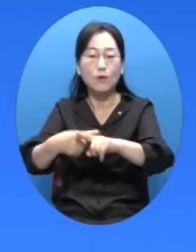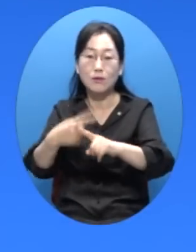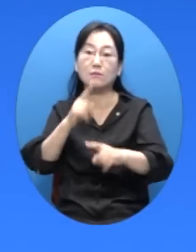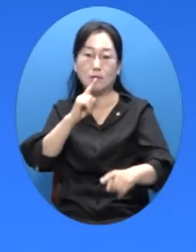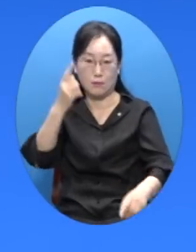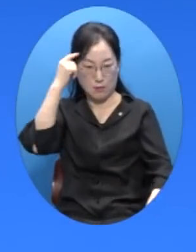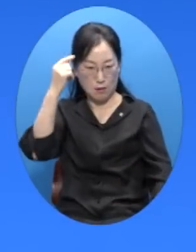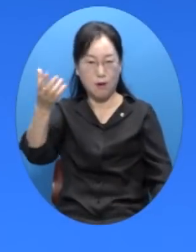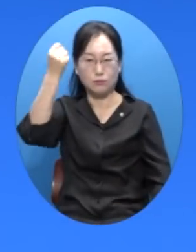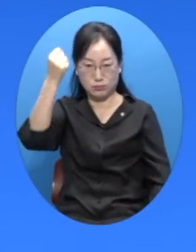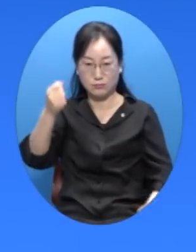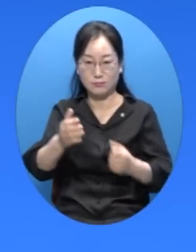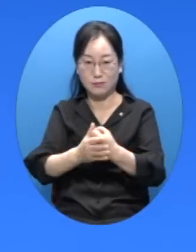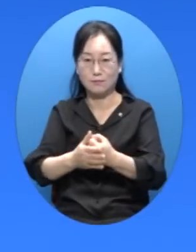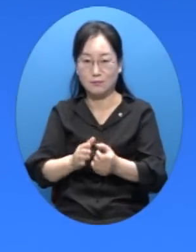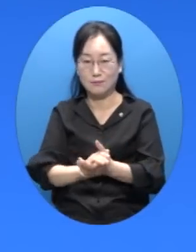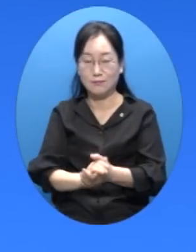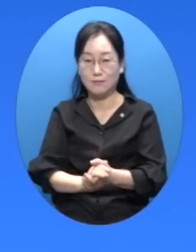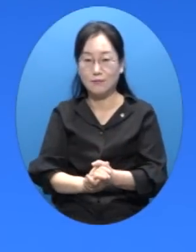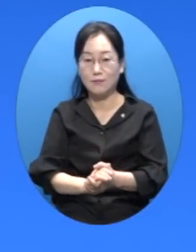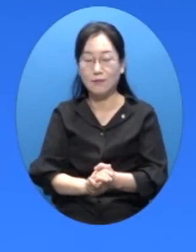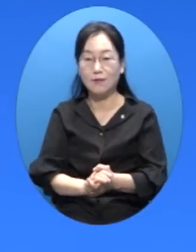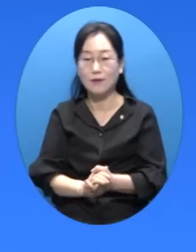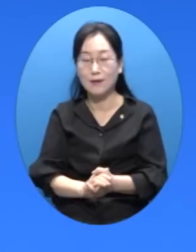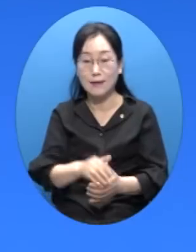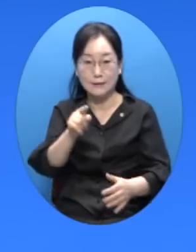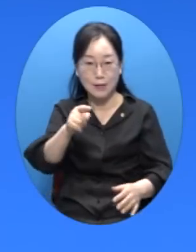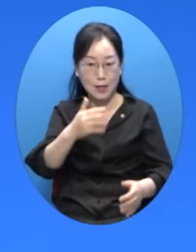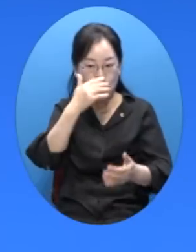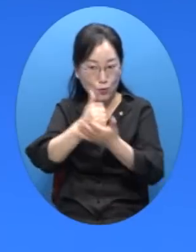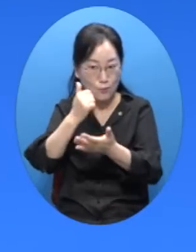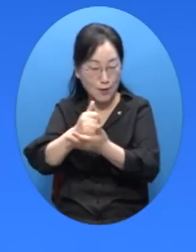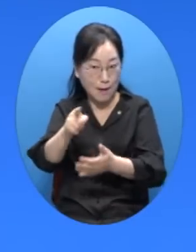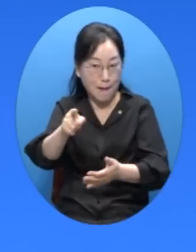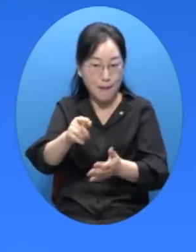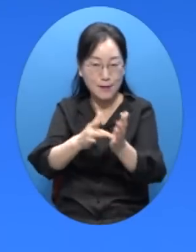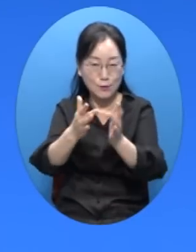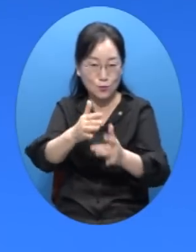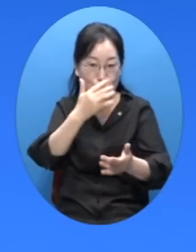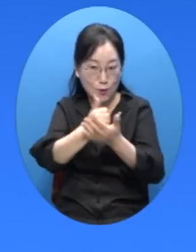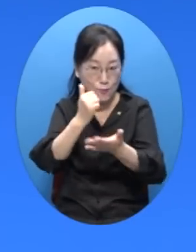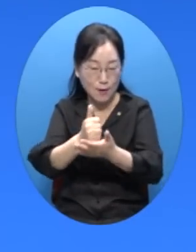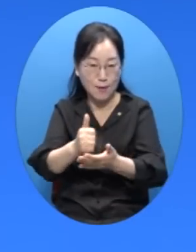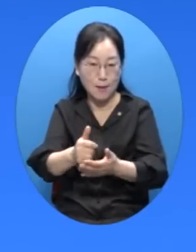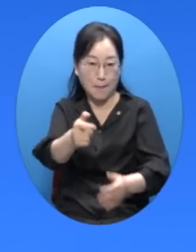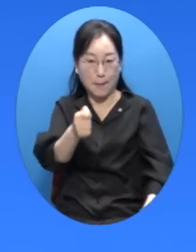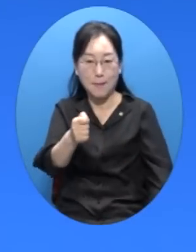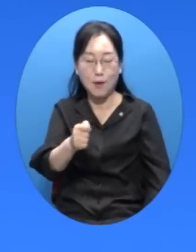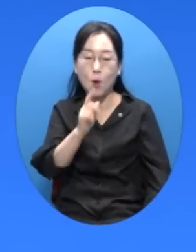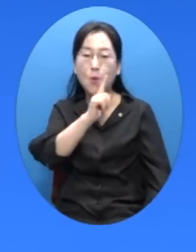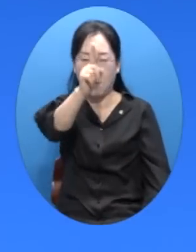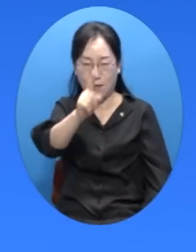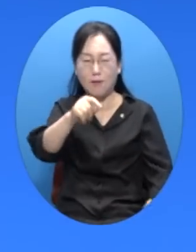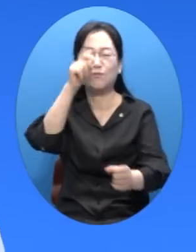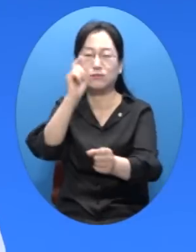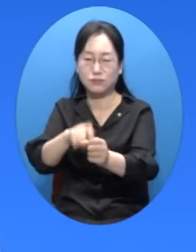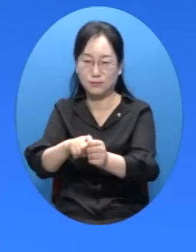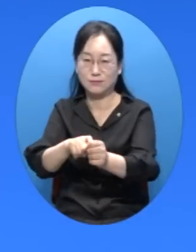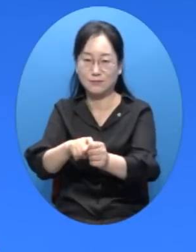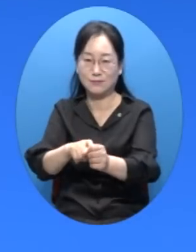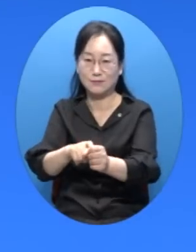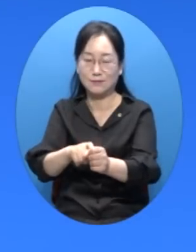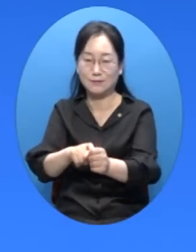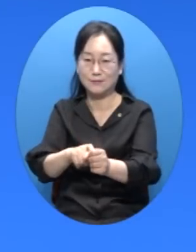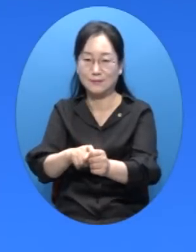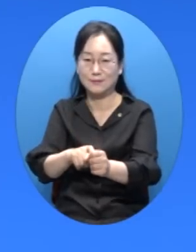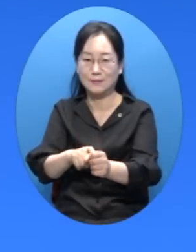우리가 여기에 대해서 죄를 물어야 된다. 그렇게 고발하려고 저들이